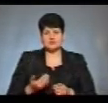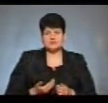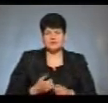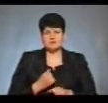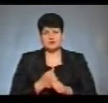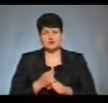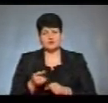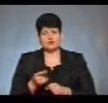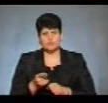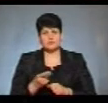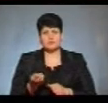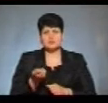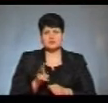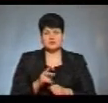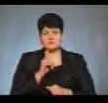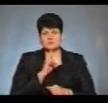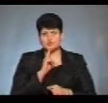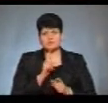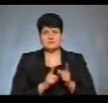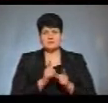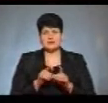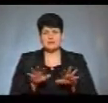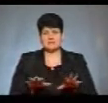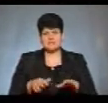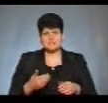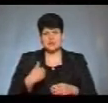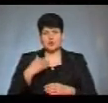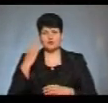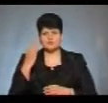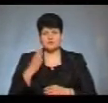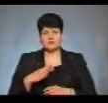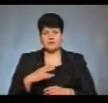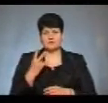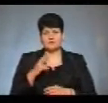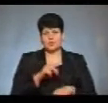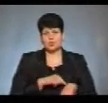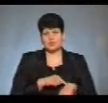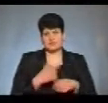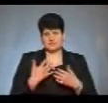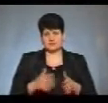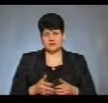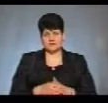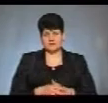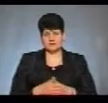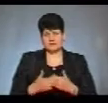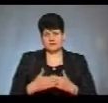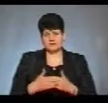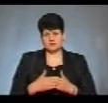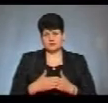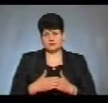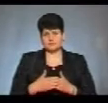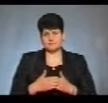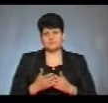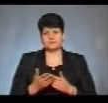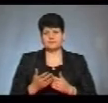у Тернополі. Прийшла, щоб тимчасово змінити місце голосування. Вже чекаємо біля 2 годин. Ну, тобто вже наближається до кульмінації наша,